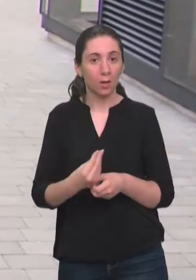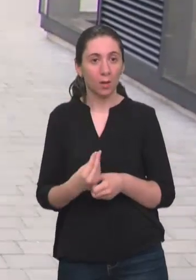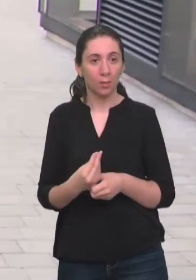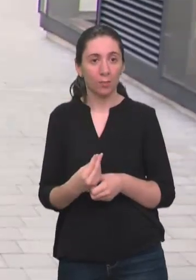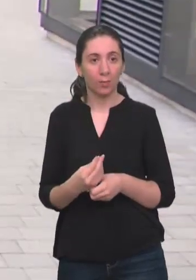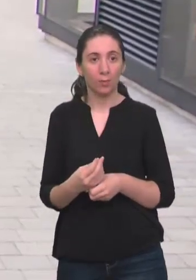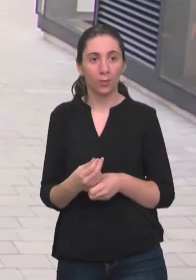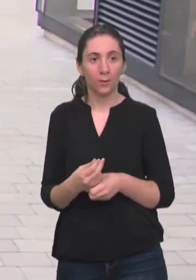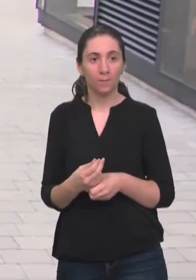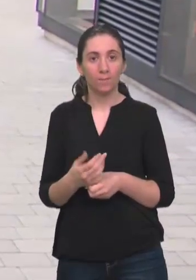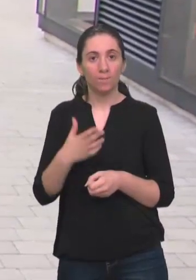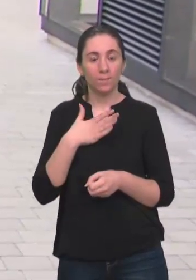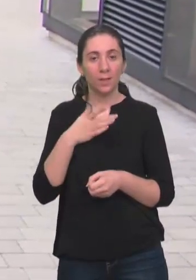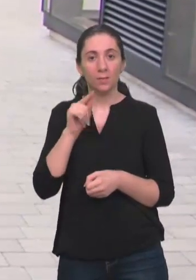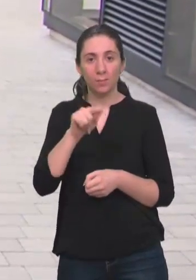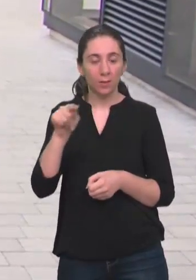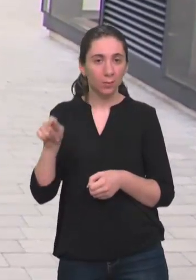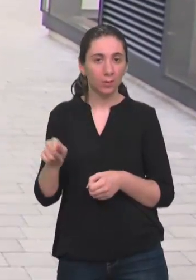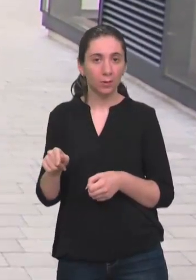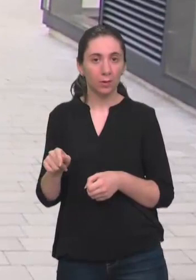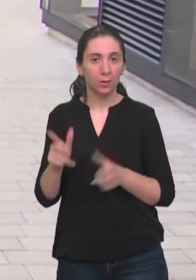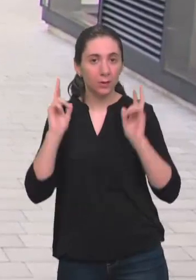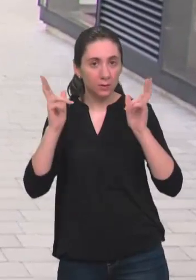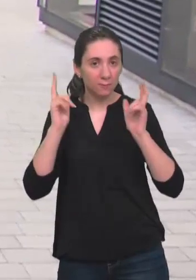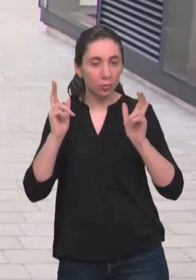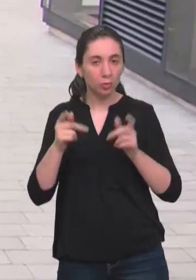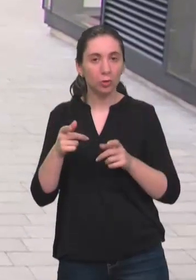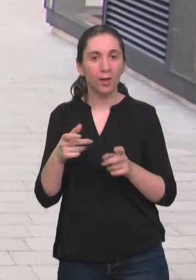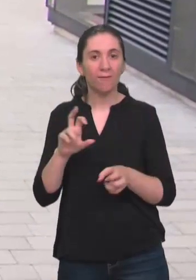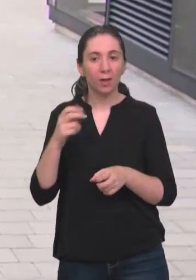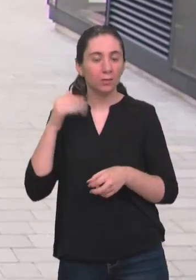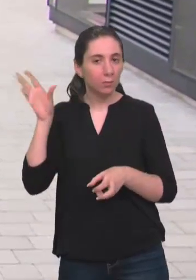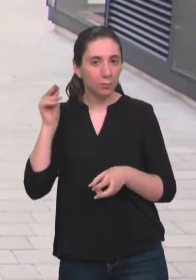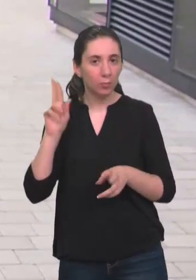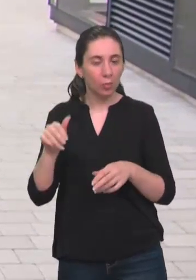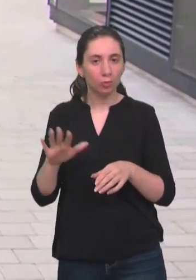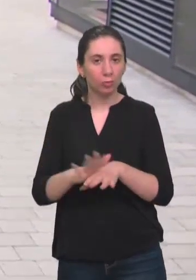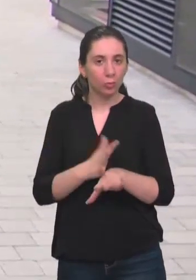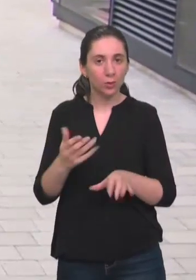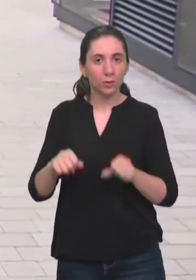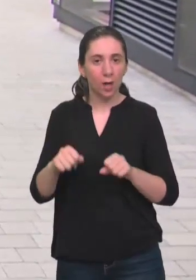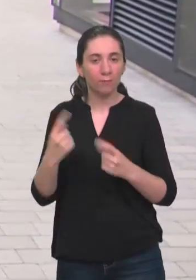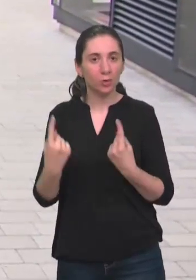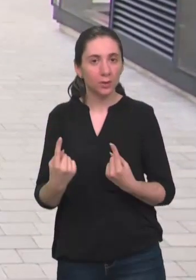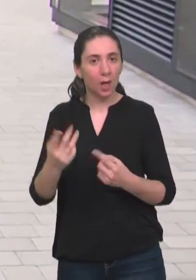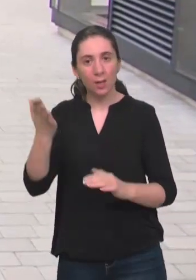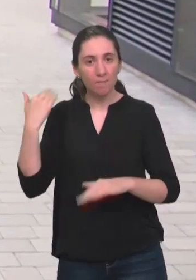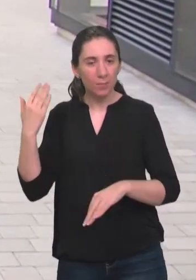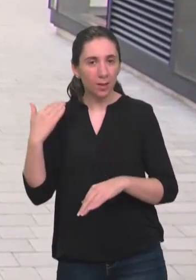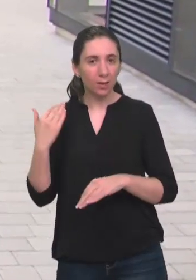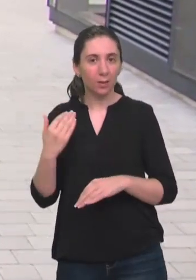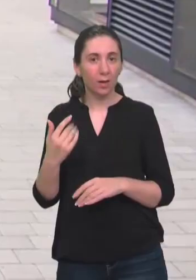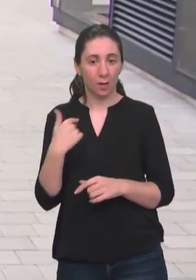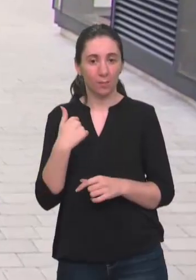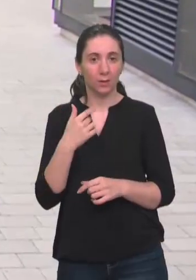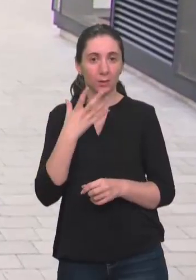ima i tih isto zvučnih efekata koji dočaravaju isto kakvo je stanje bilo, tako da mene